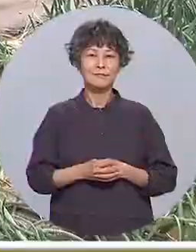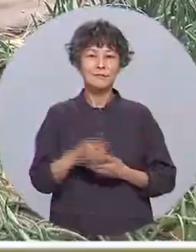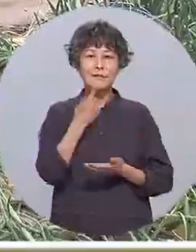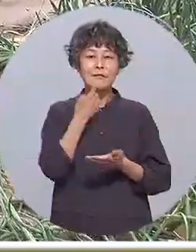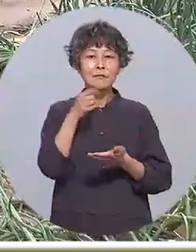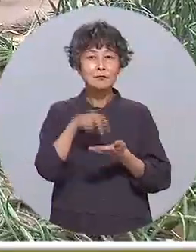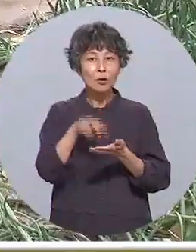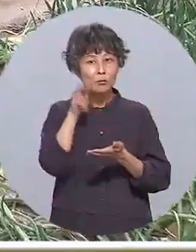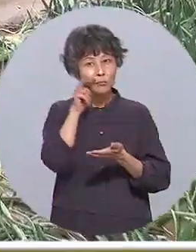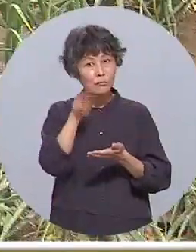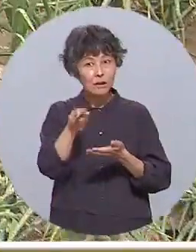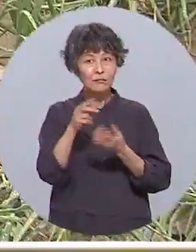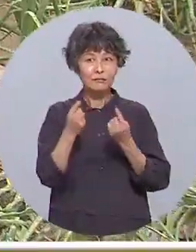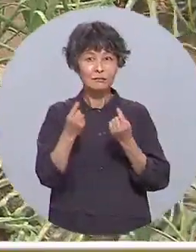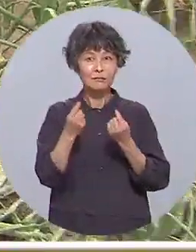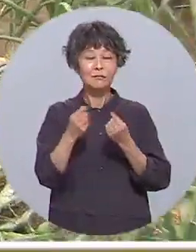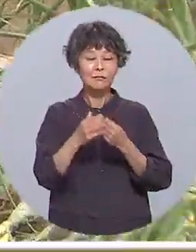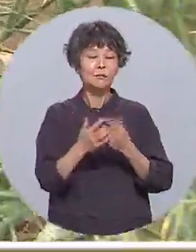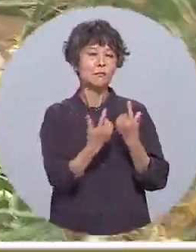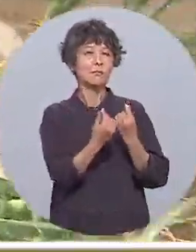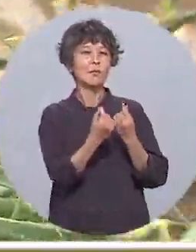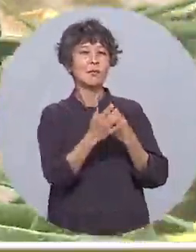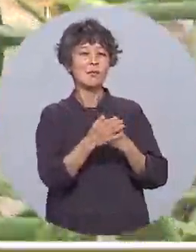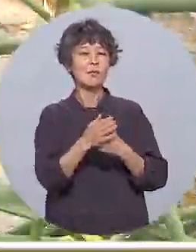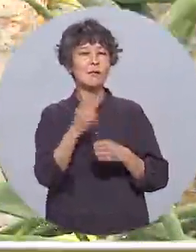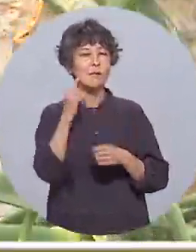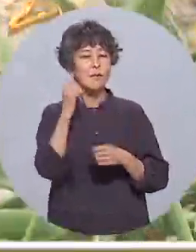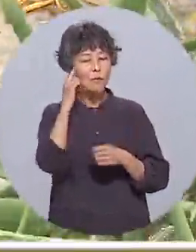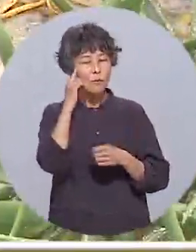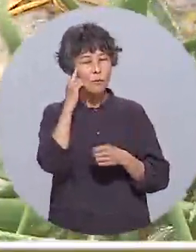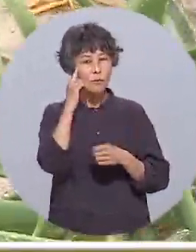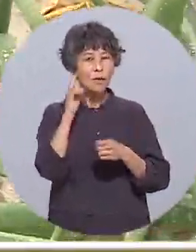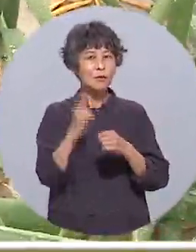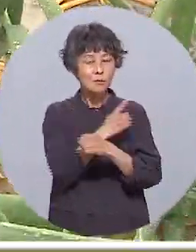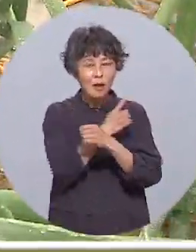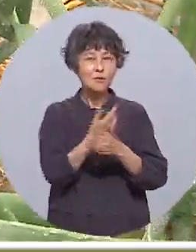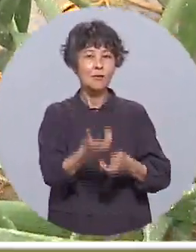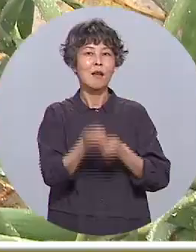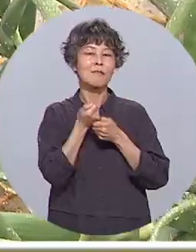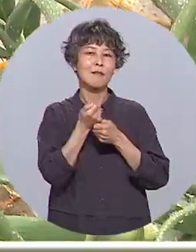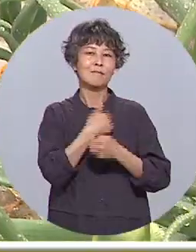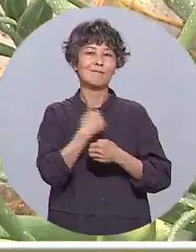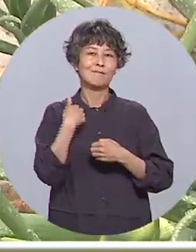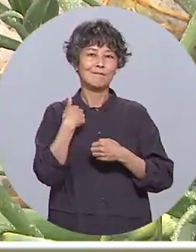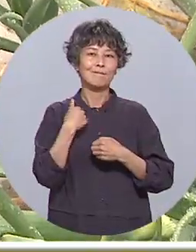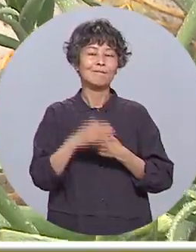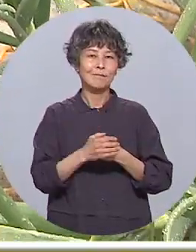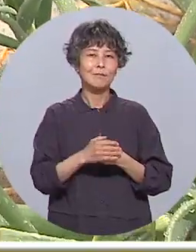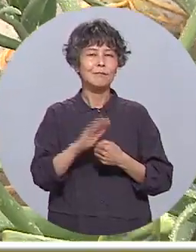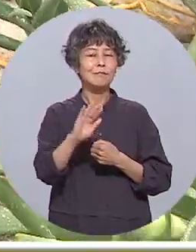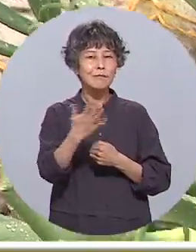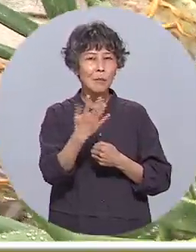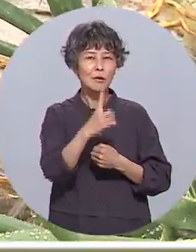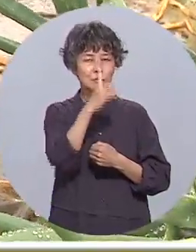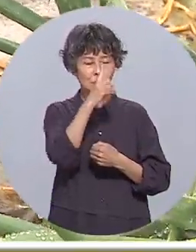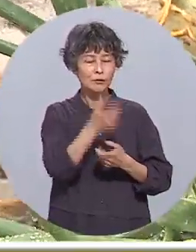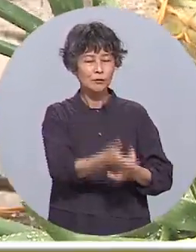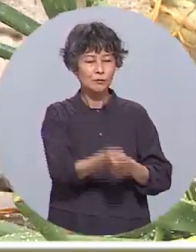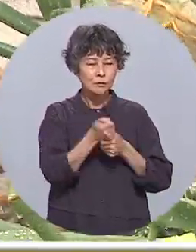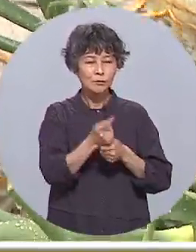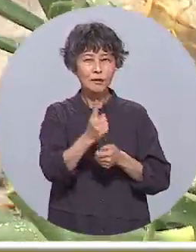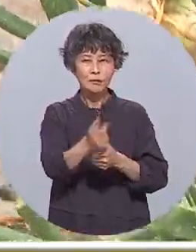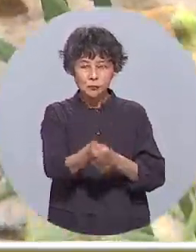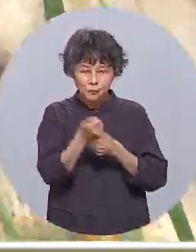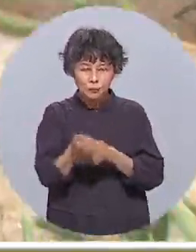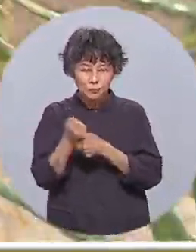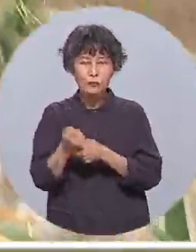簡単そうですね。 そうなんですよ、意外と簡単に抜けたんですけど、これ一本一本座りながら手で抜っ